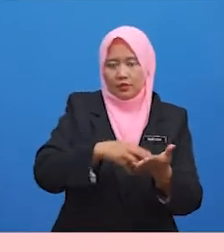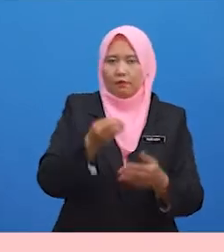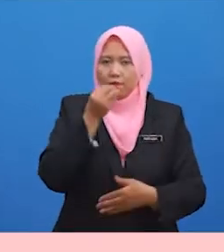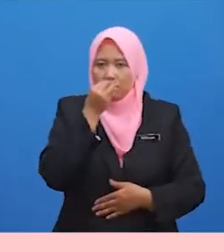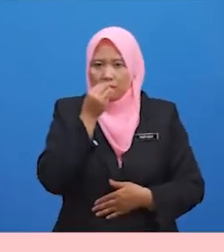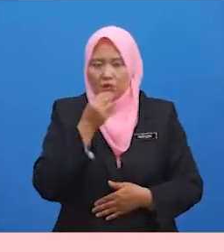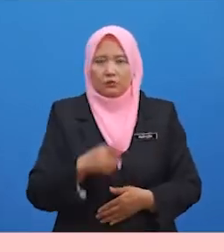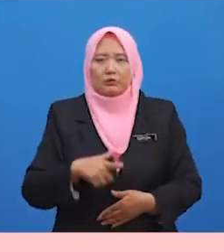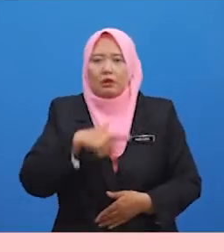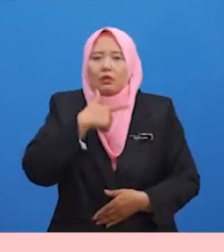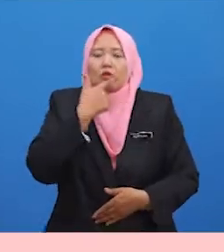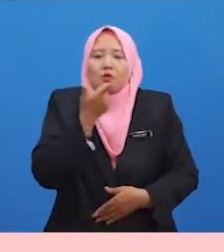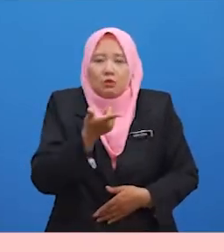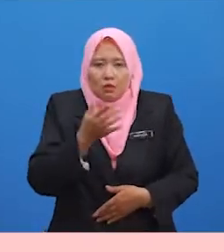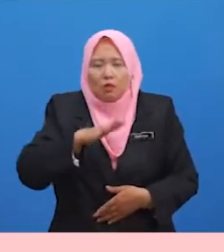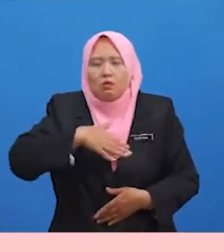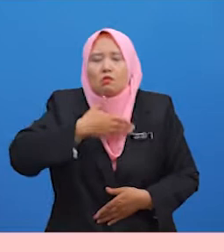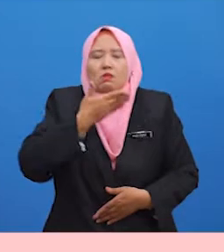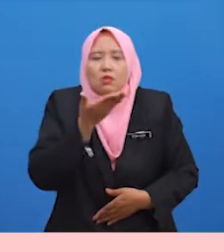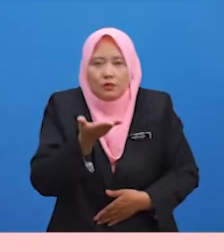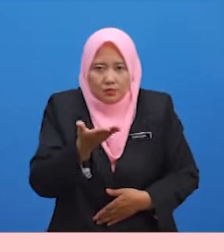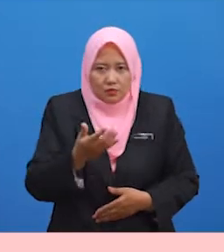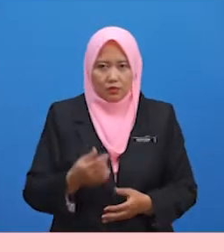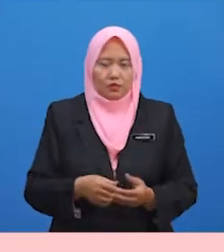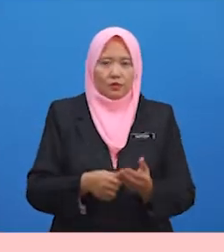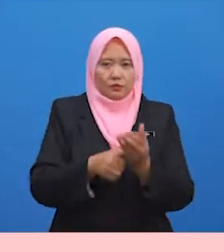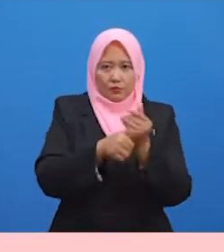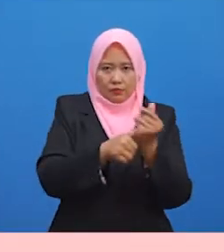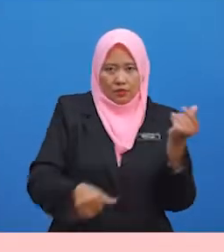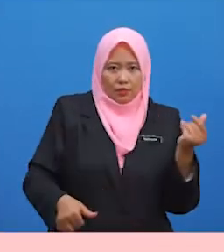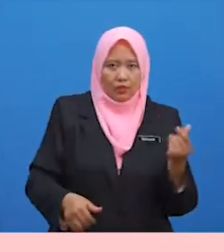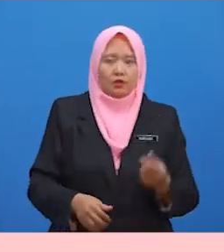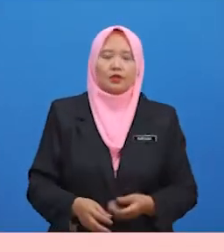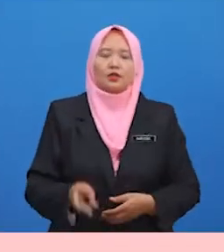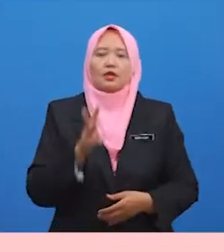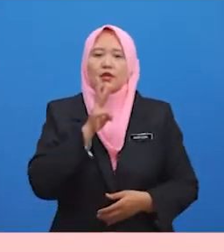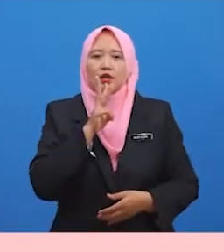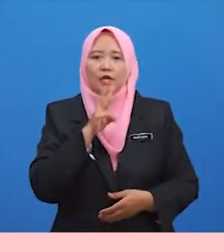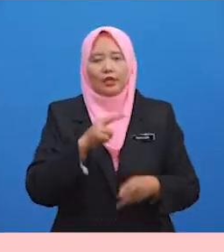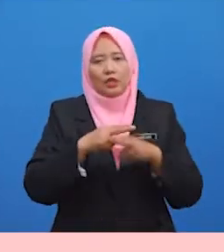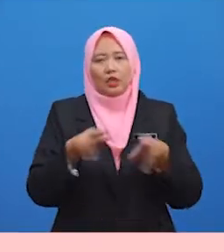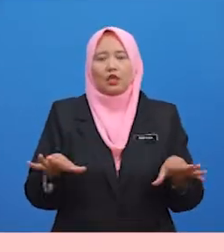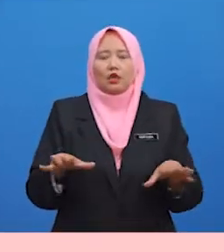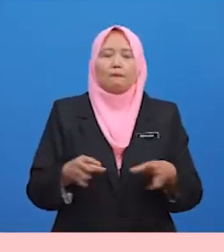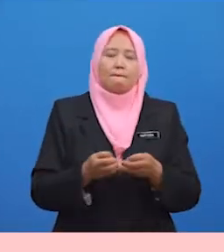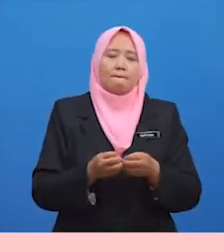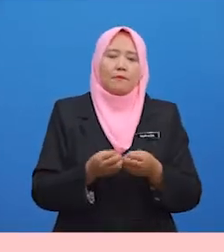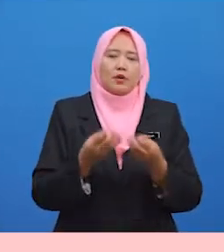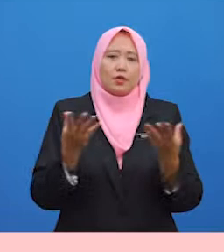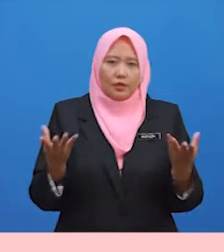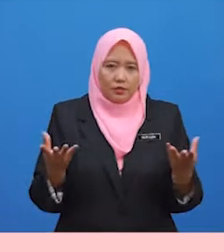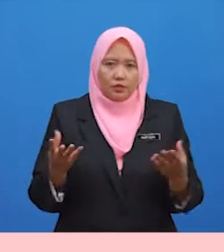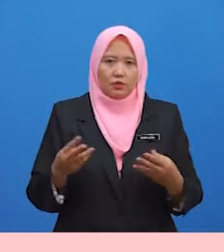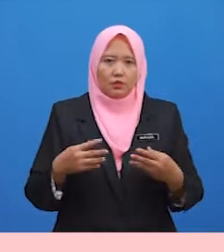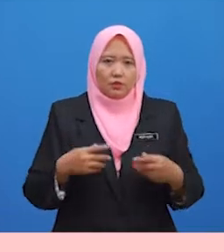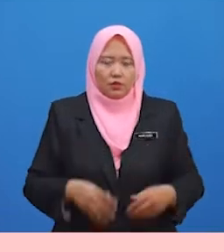atlet merasa loya, muntah, cirit-birit dan mengalami kehilangan air yang banyak dari tubuh badan, mengalami